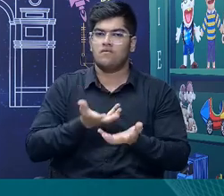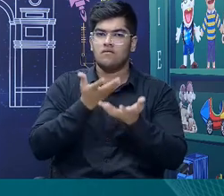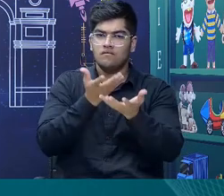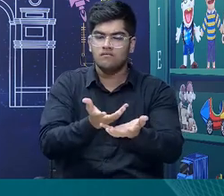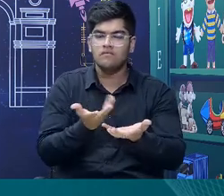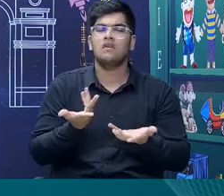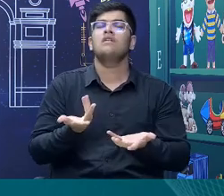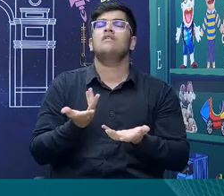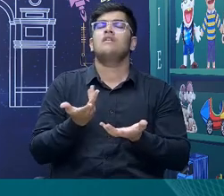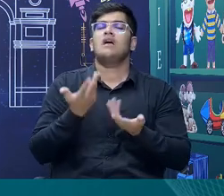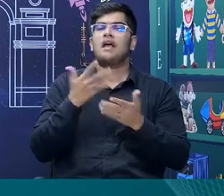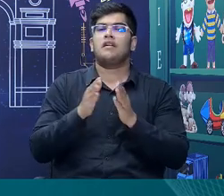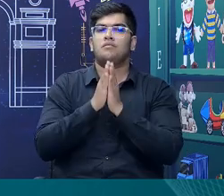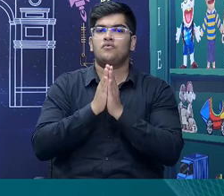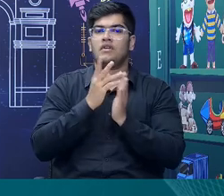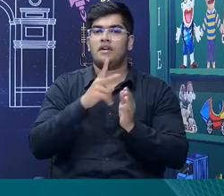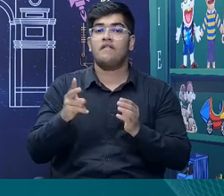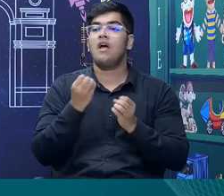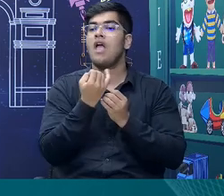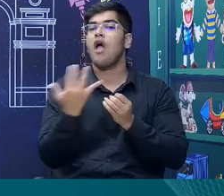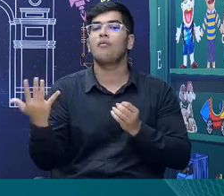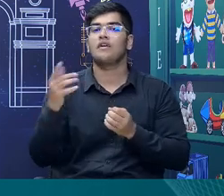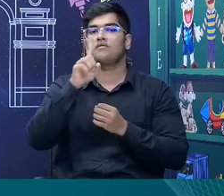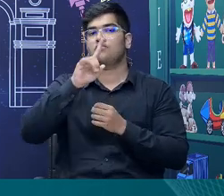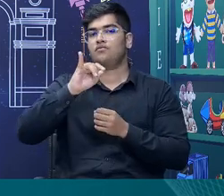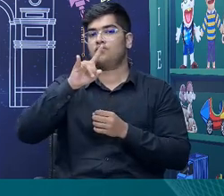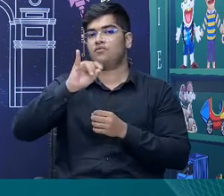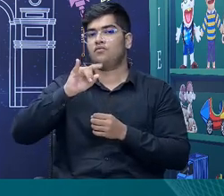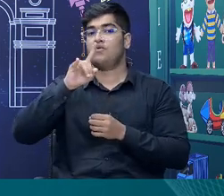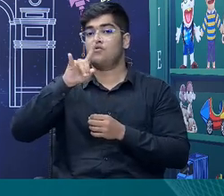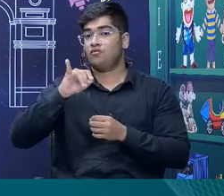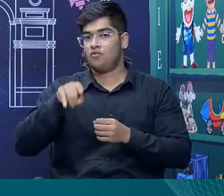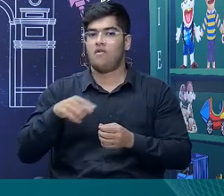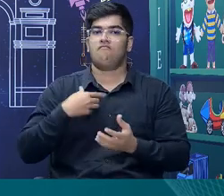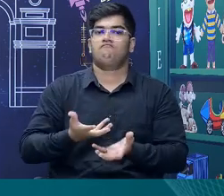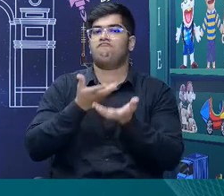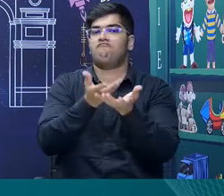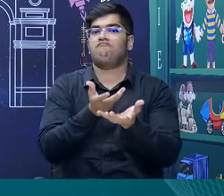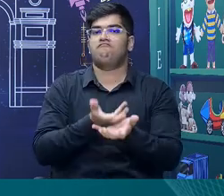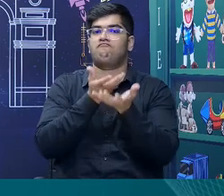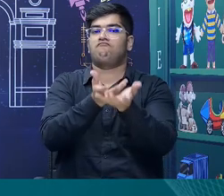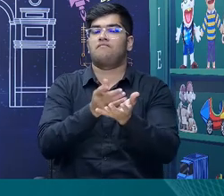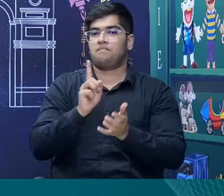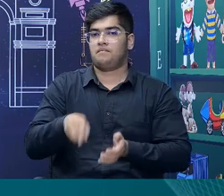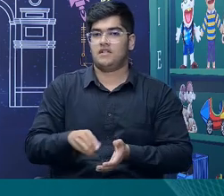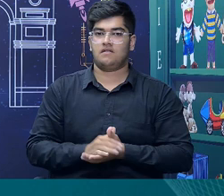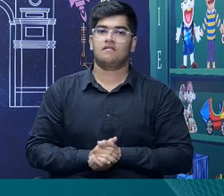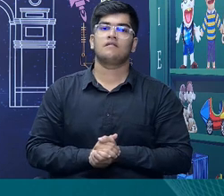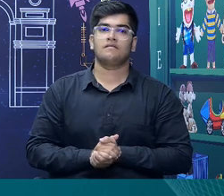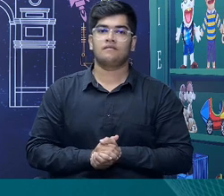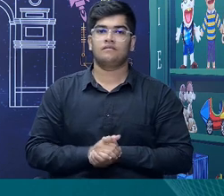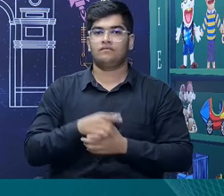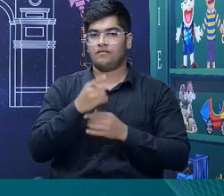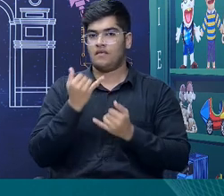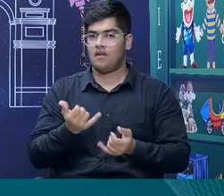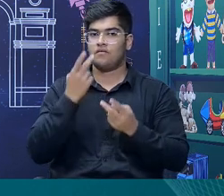ऑफिरिंग्स 16 तरह की ऑफिरिंग्स गणेश जी को चढ़ते हैं तो आप ये देख रहे